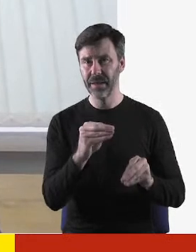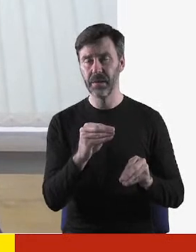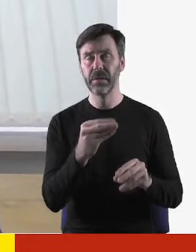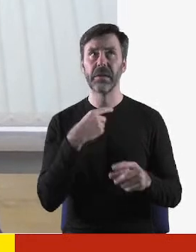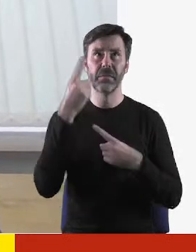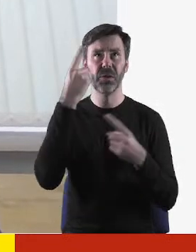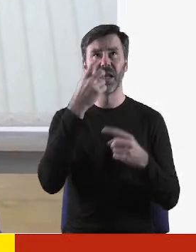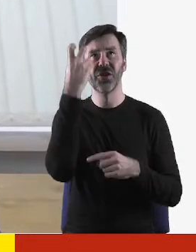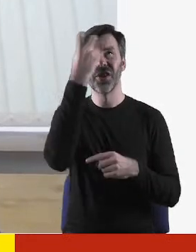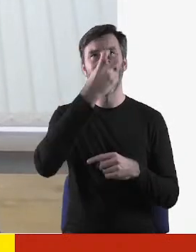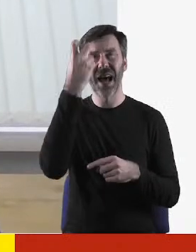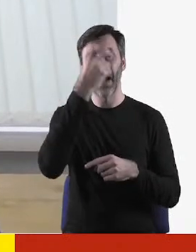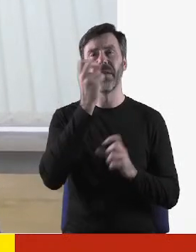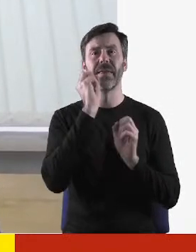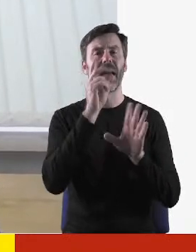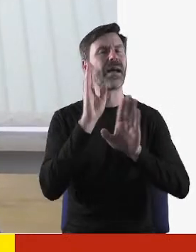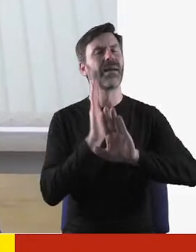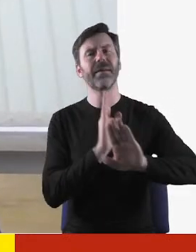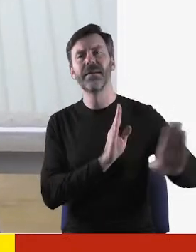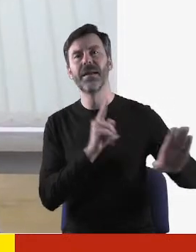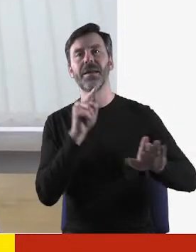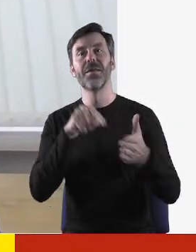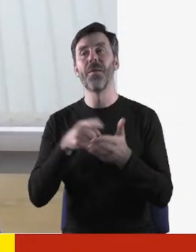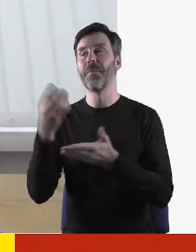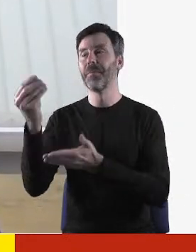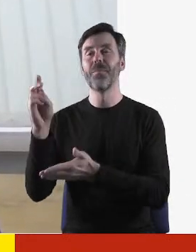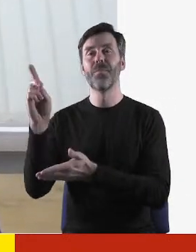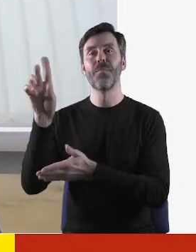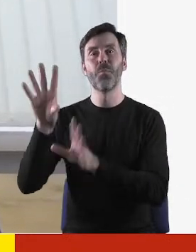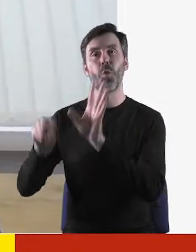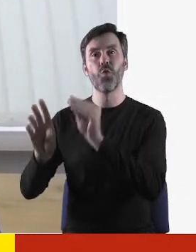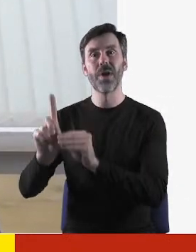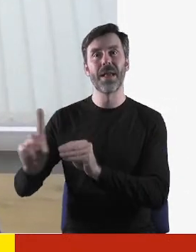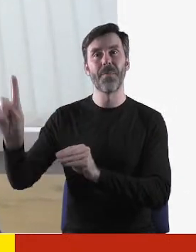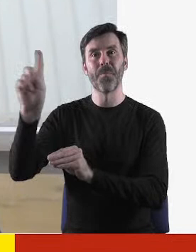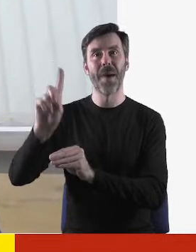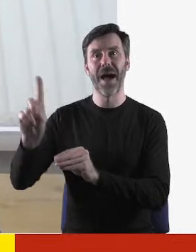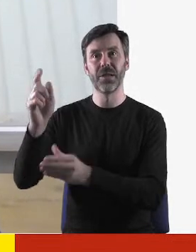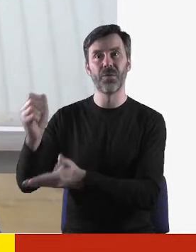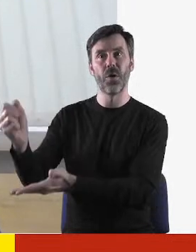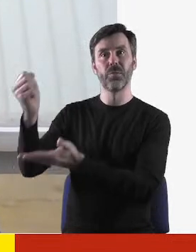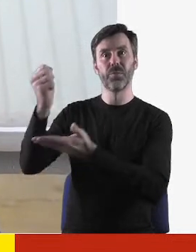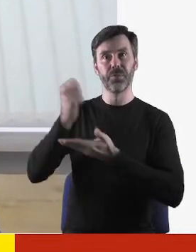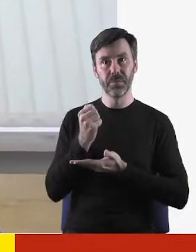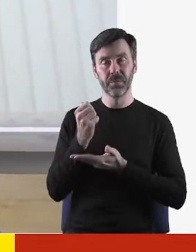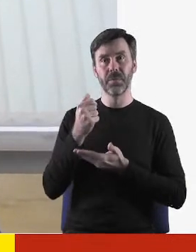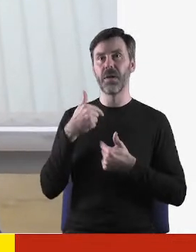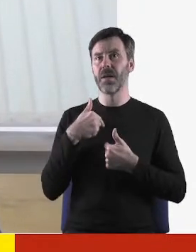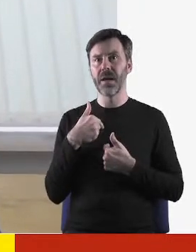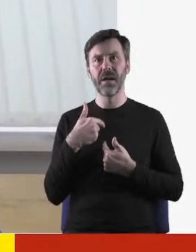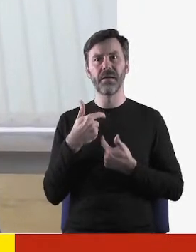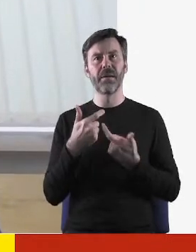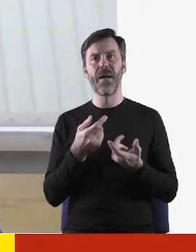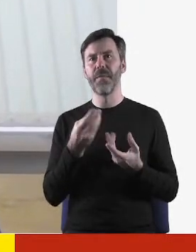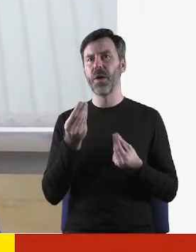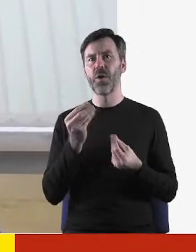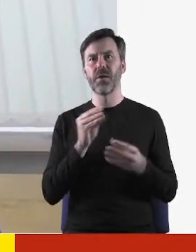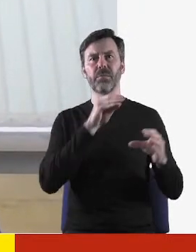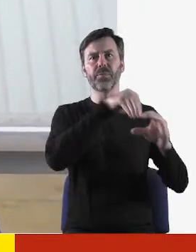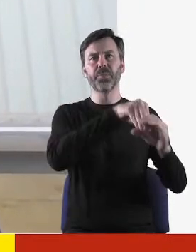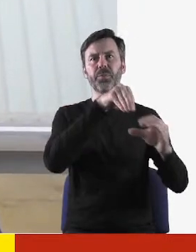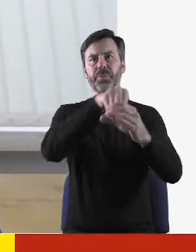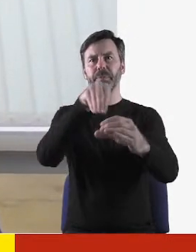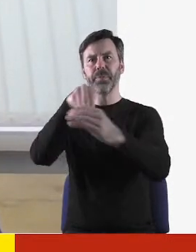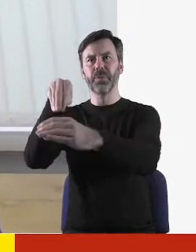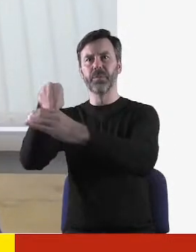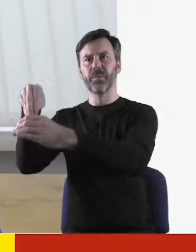ciekawej, ale jednak żebyśmy te środki, które z budżetu państwa otrzymamy, żeby można było nimi dotrzeć